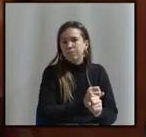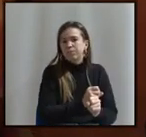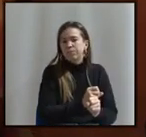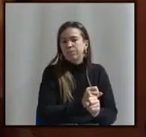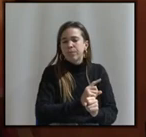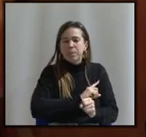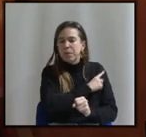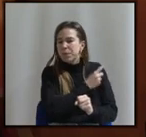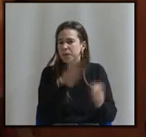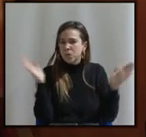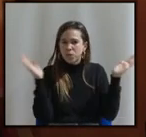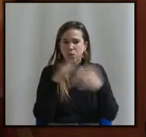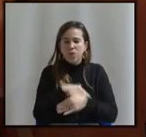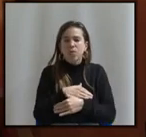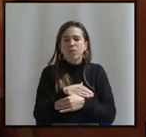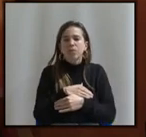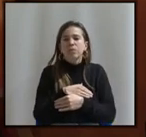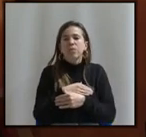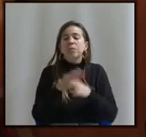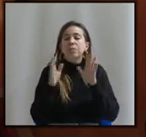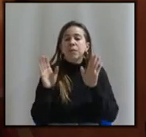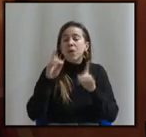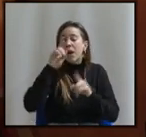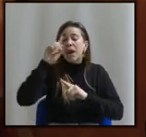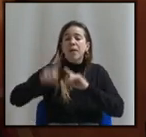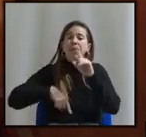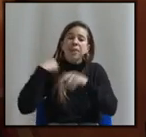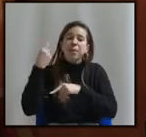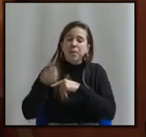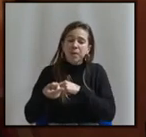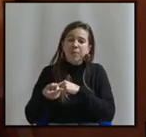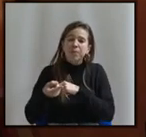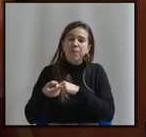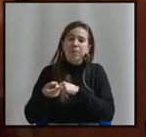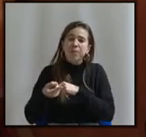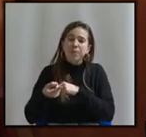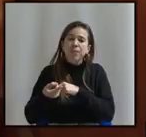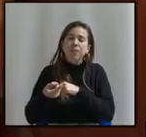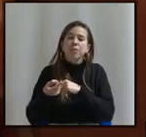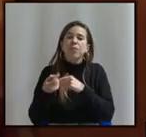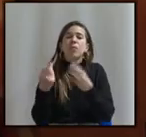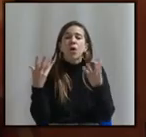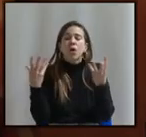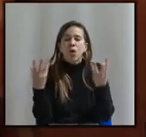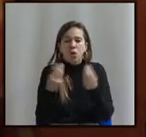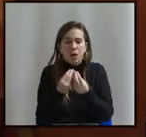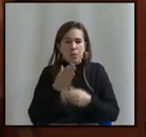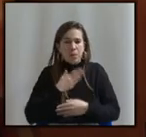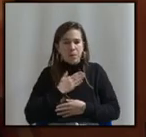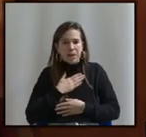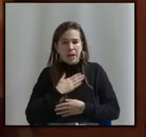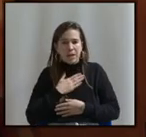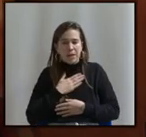massa enrenou, però l'endemà mateix, amb complicitat i valentia del propietari del cobert